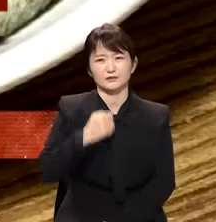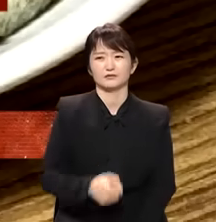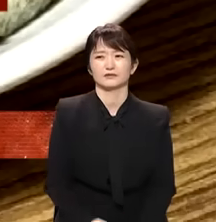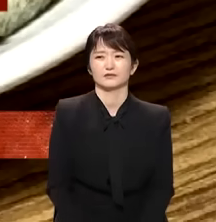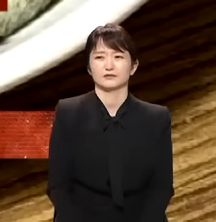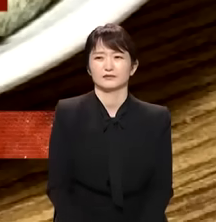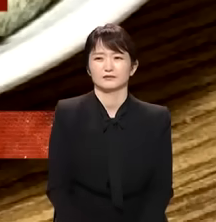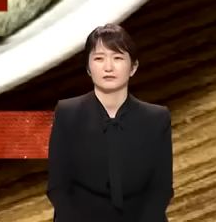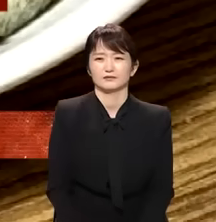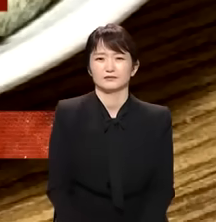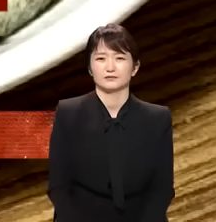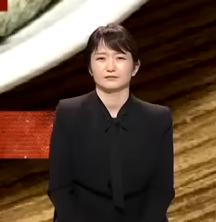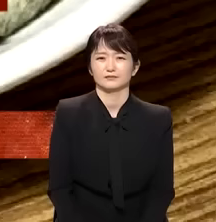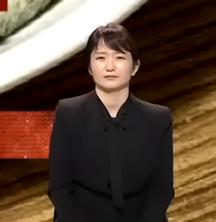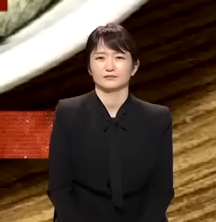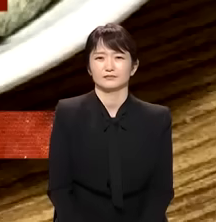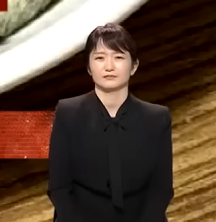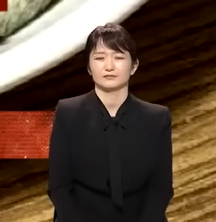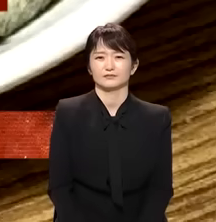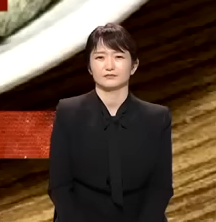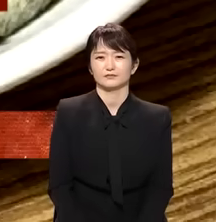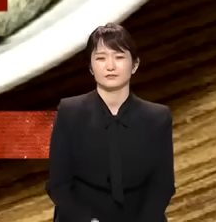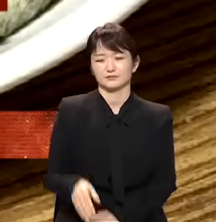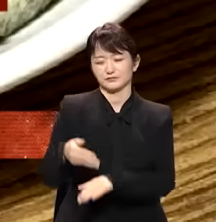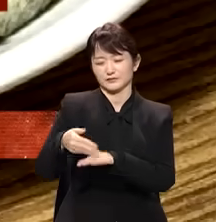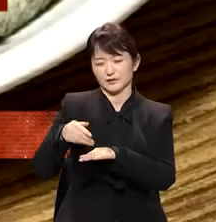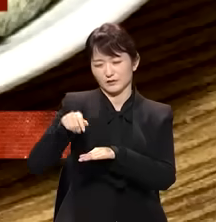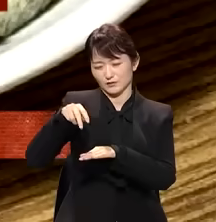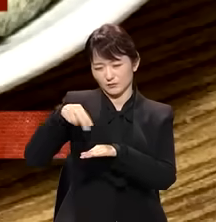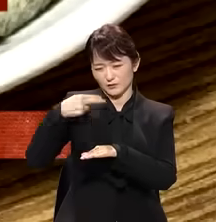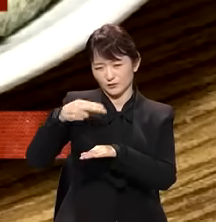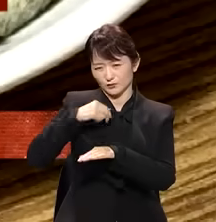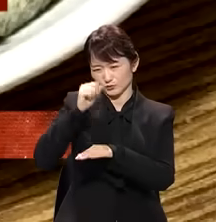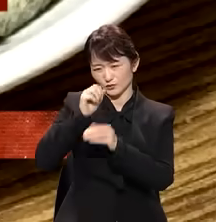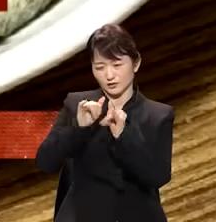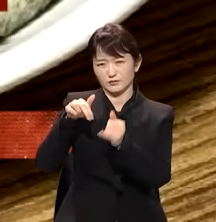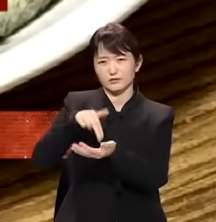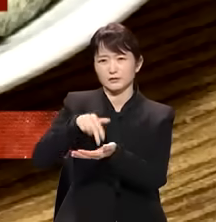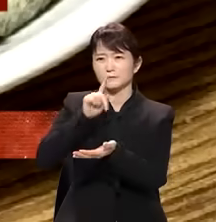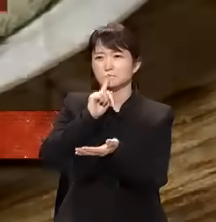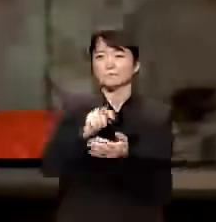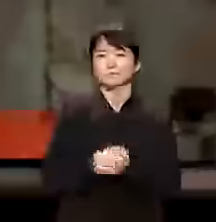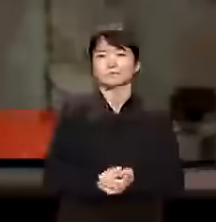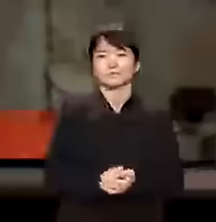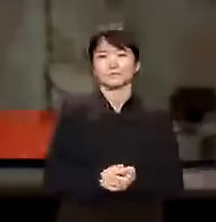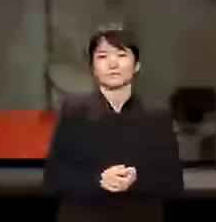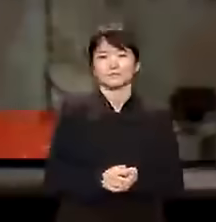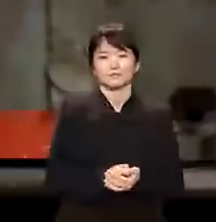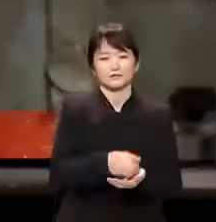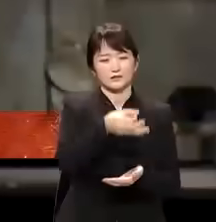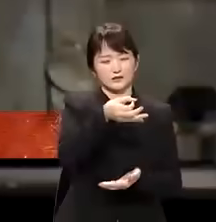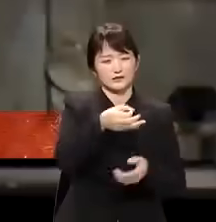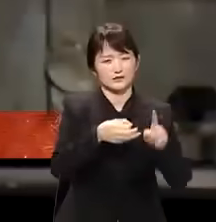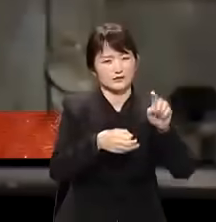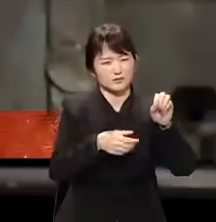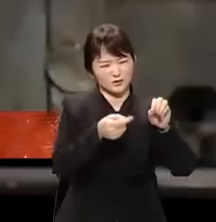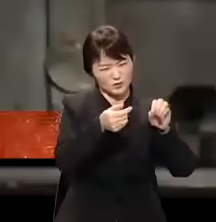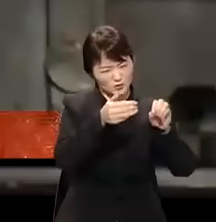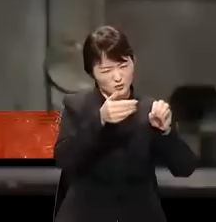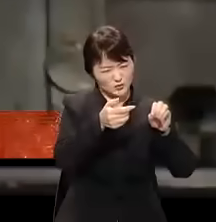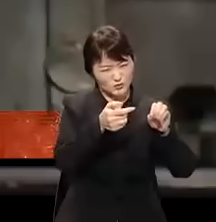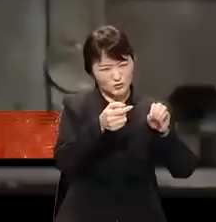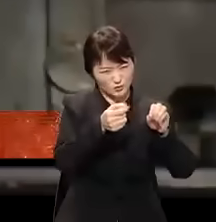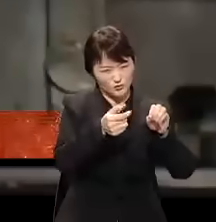말씀드리는 겁니다 냉정하게 회 매니아 입장에서 그래서 10만 원으로 보기에는 조금 적은 건 사실인데 만약에